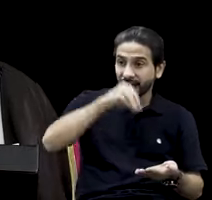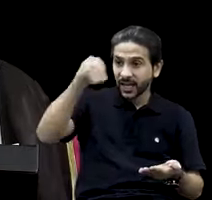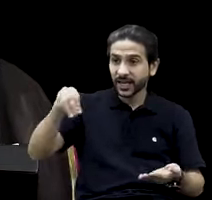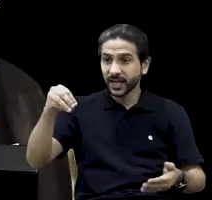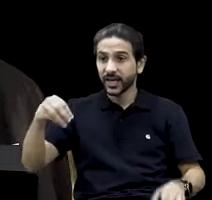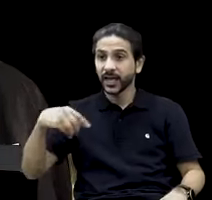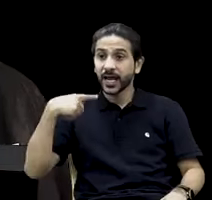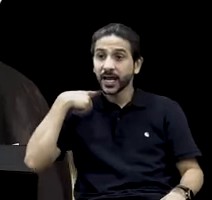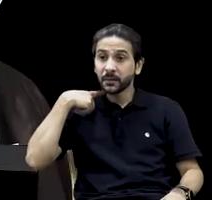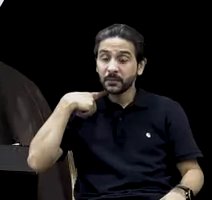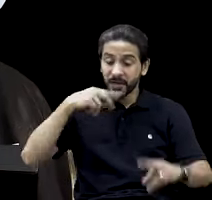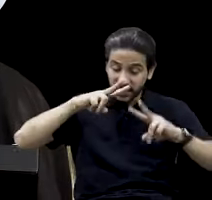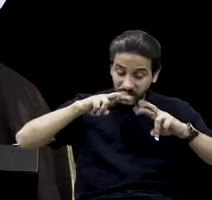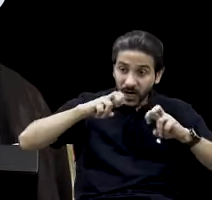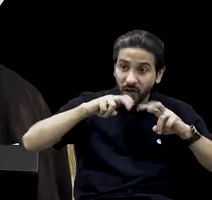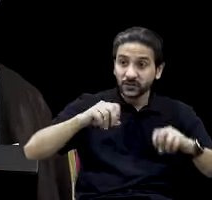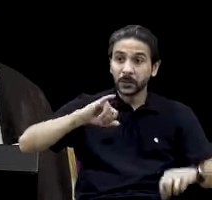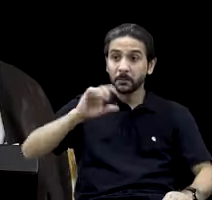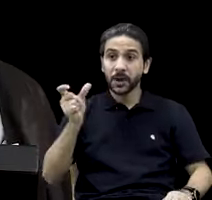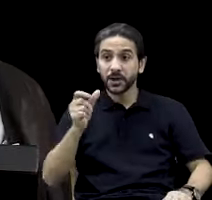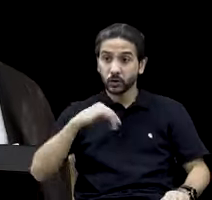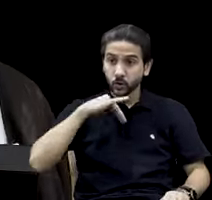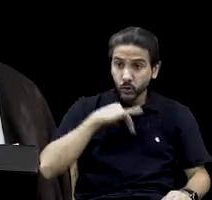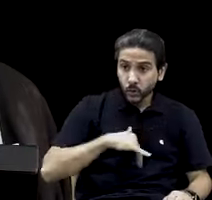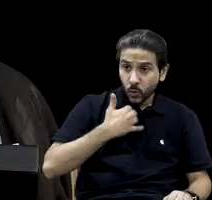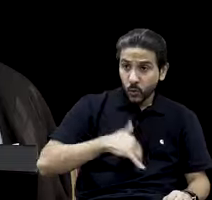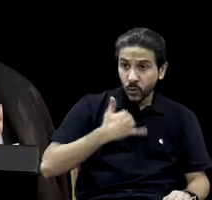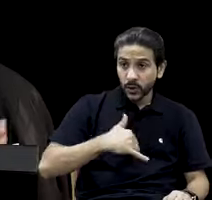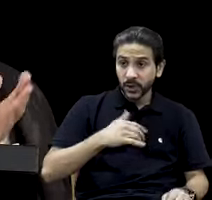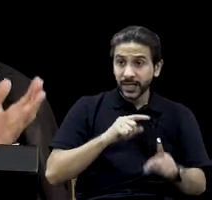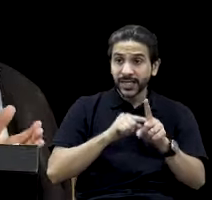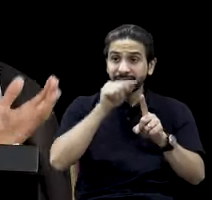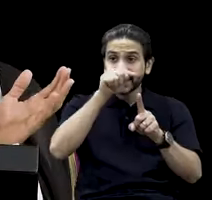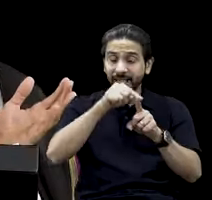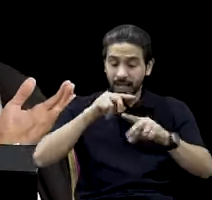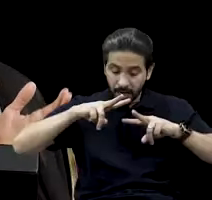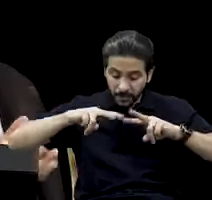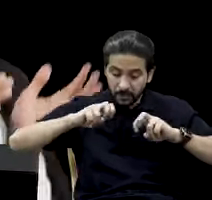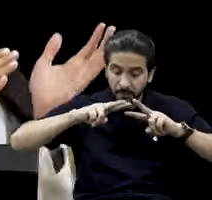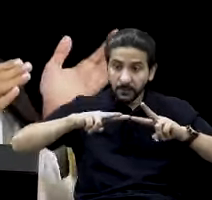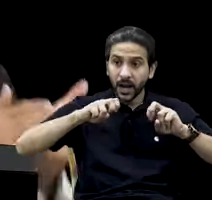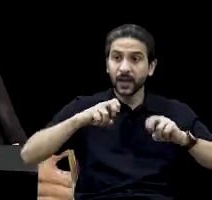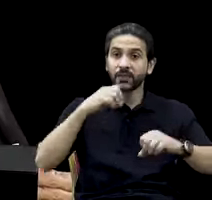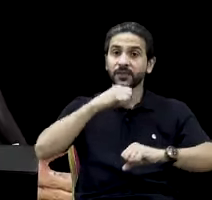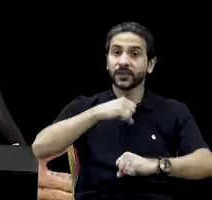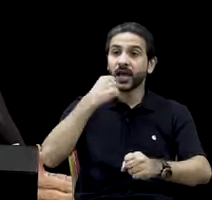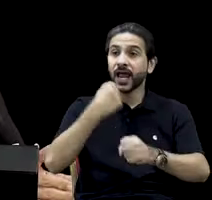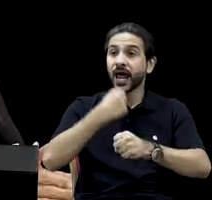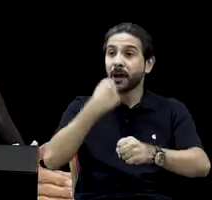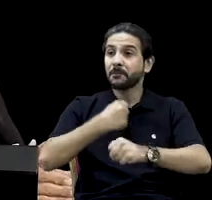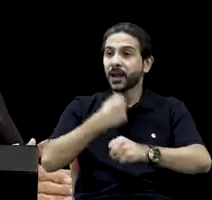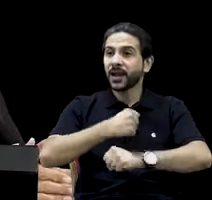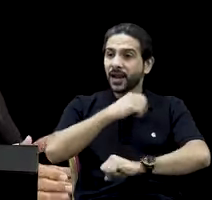من البحث في موضوع الشعور اكثر الى البحث في موضوع السلوك